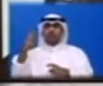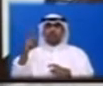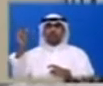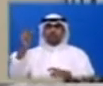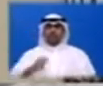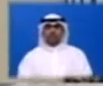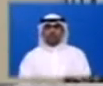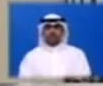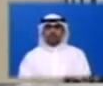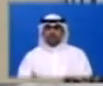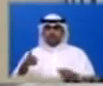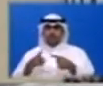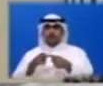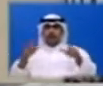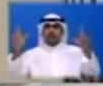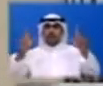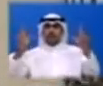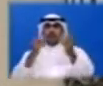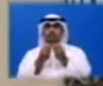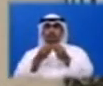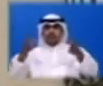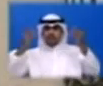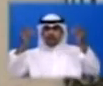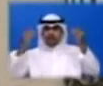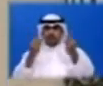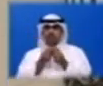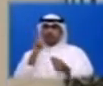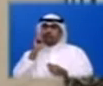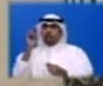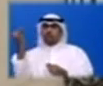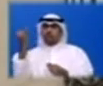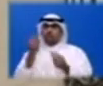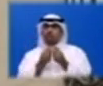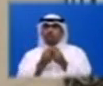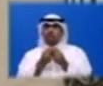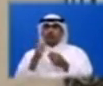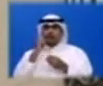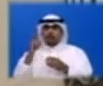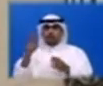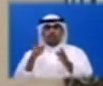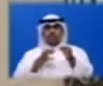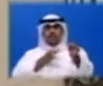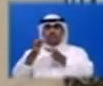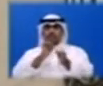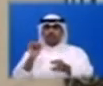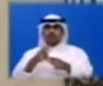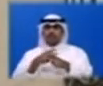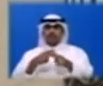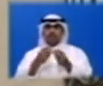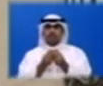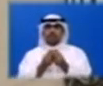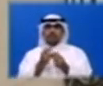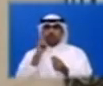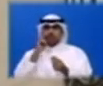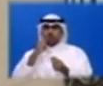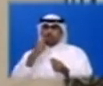والعشرين منه معرض اعلامي ثقافي يعكس صوره واضحه للنظام السياسي لدوله الكويت نظام